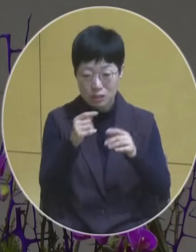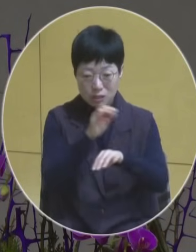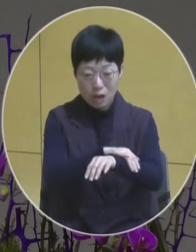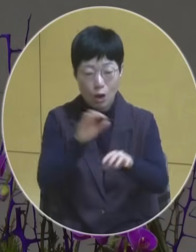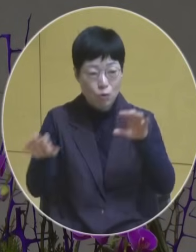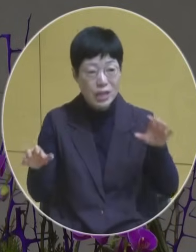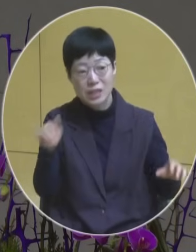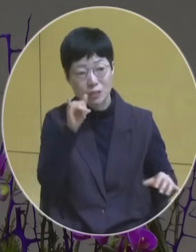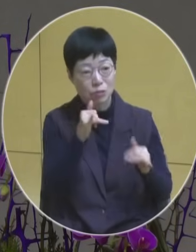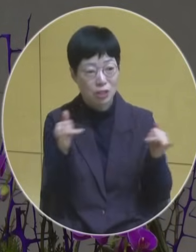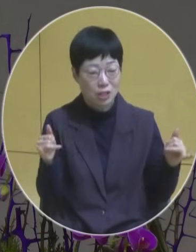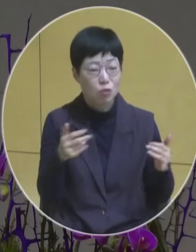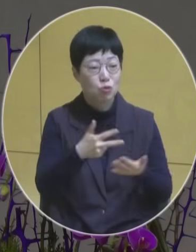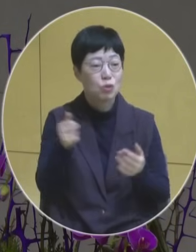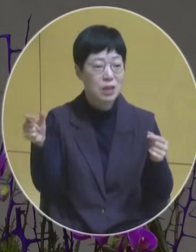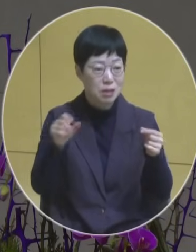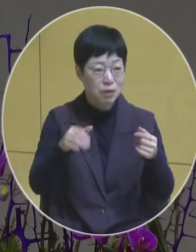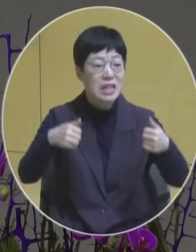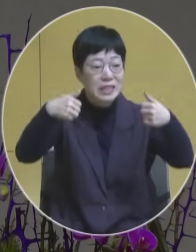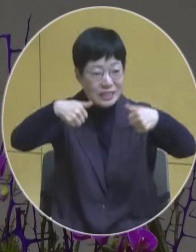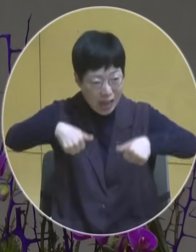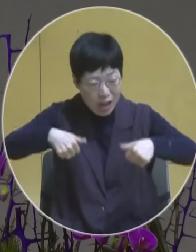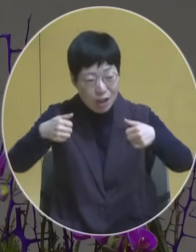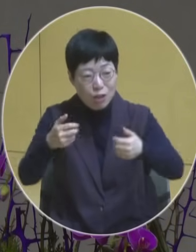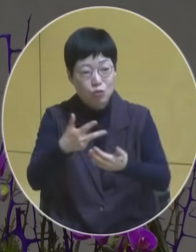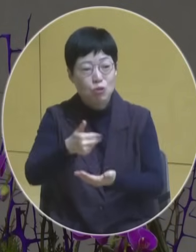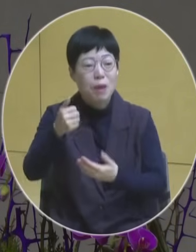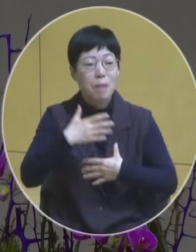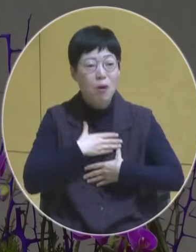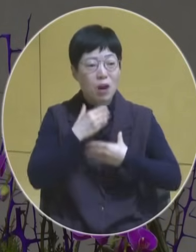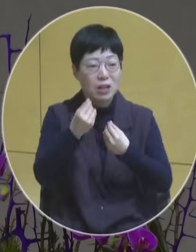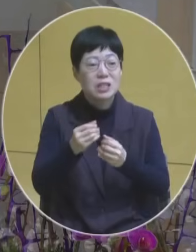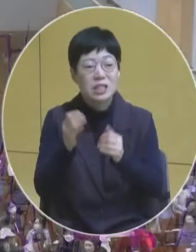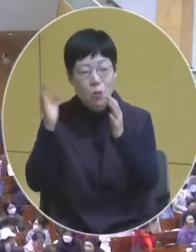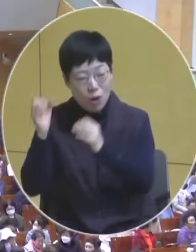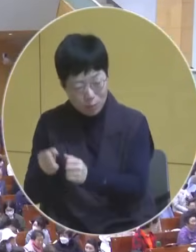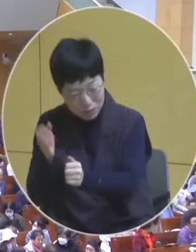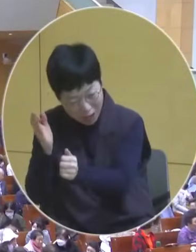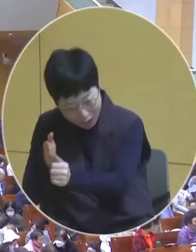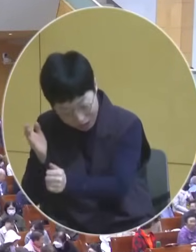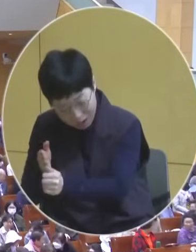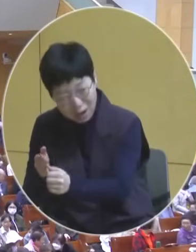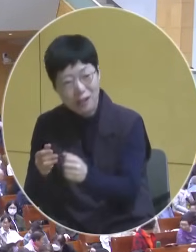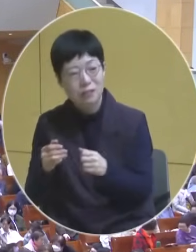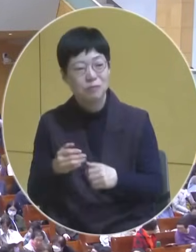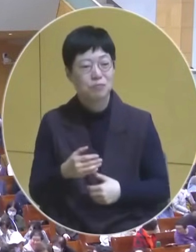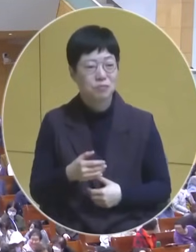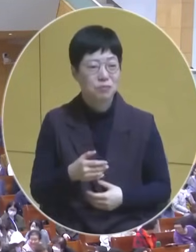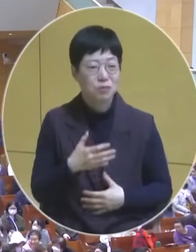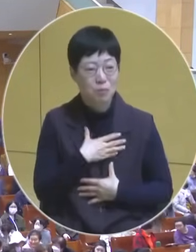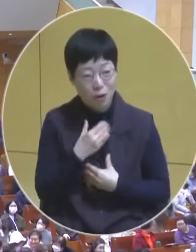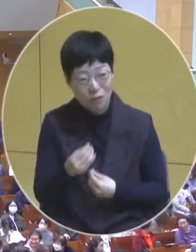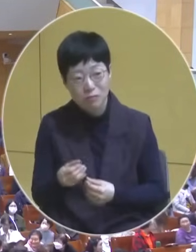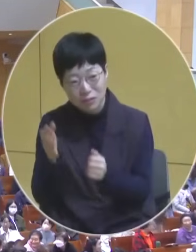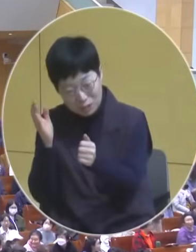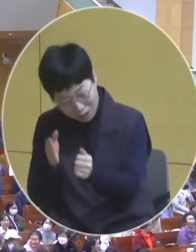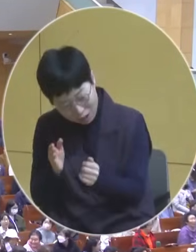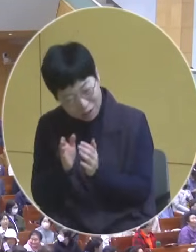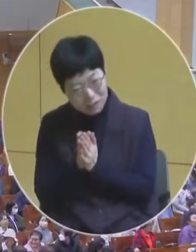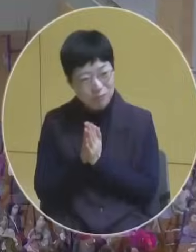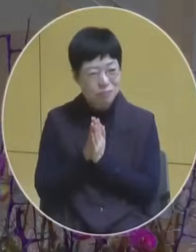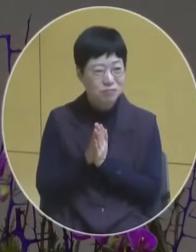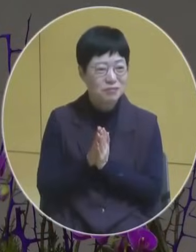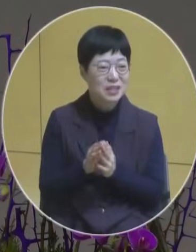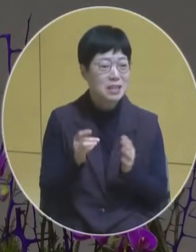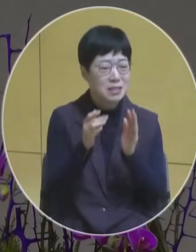분들, 예, 주님의 인사를 나눌까요? 주님의 평강을 기원합니다. 주님 평강을 기원합니다. 예. 이렇게